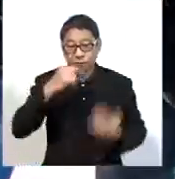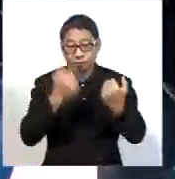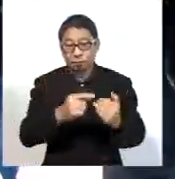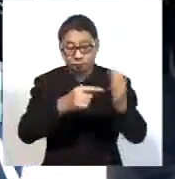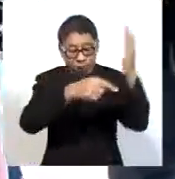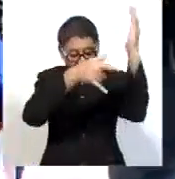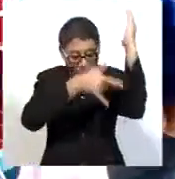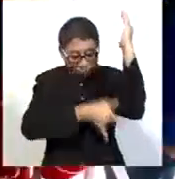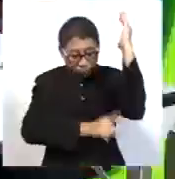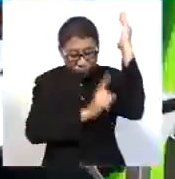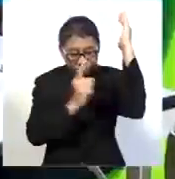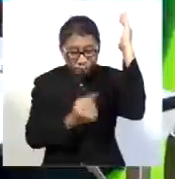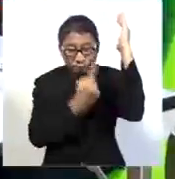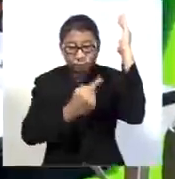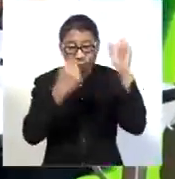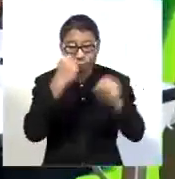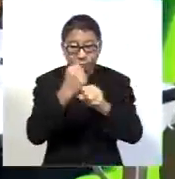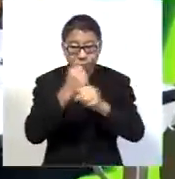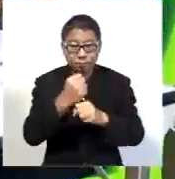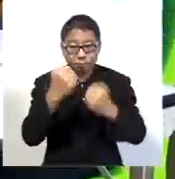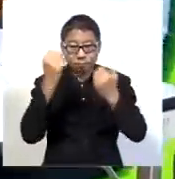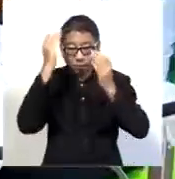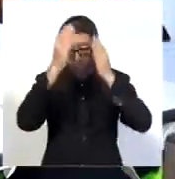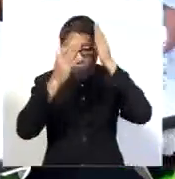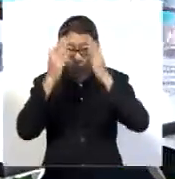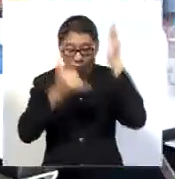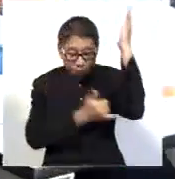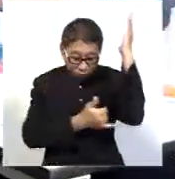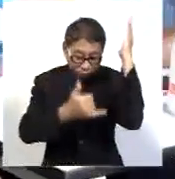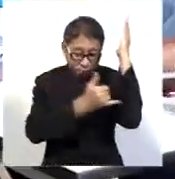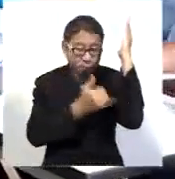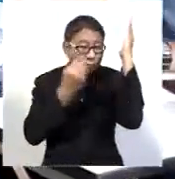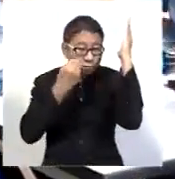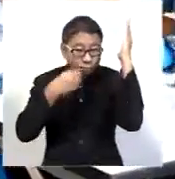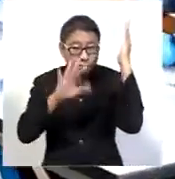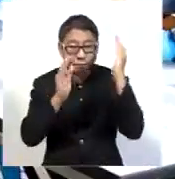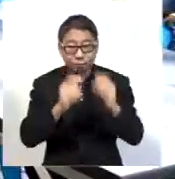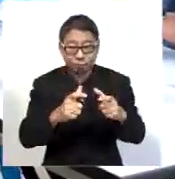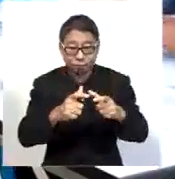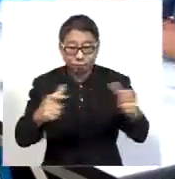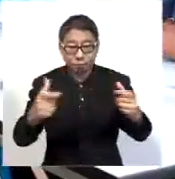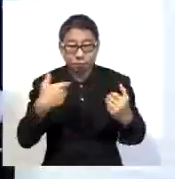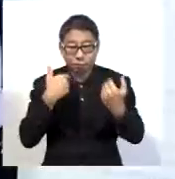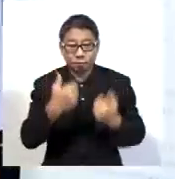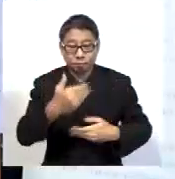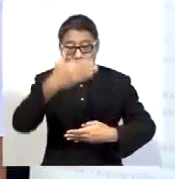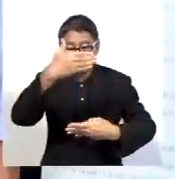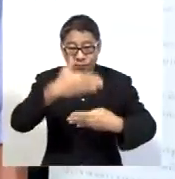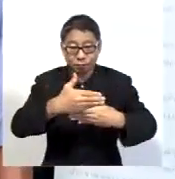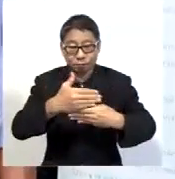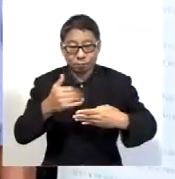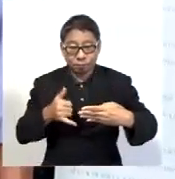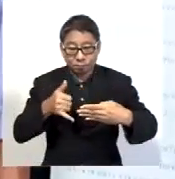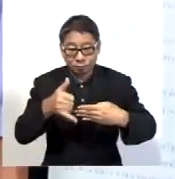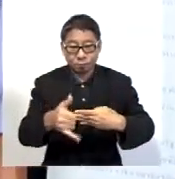ทางไปเที่ยวและไปทำงานในประเทศมาเลเซียทยอยเดินทางกลับภูมิลำเนาแล้วจำนวนมากอย่างที่ด่านพรมแดน